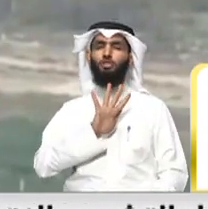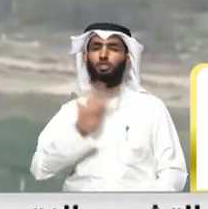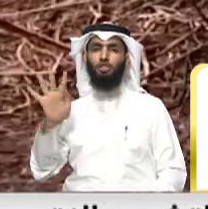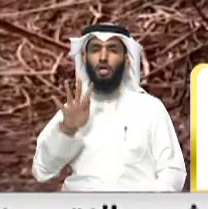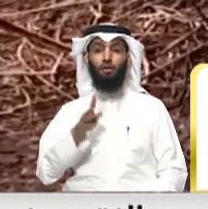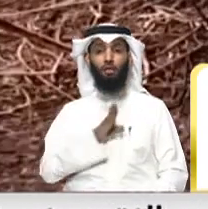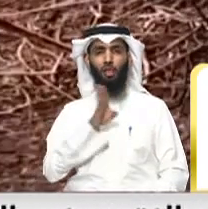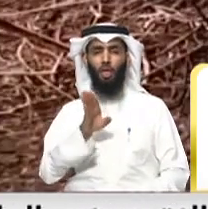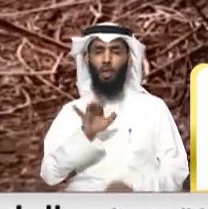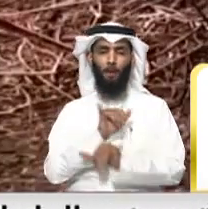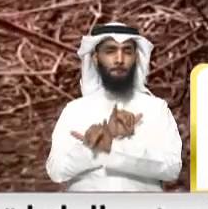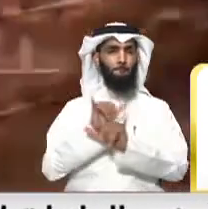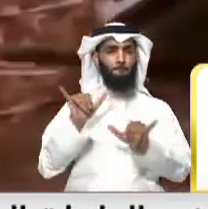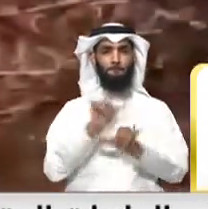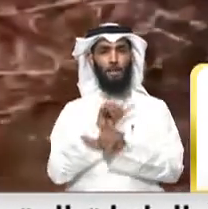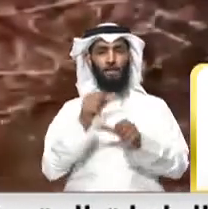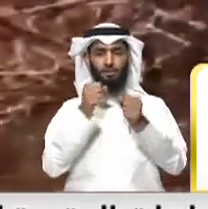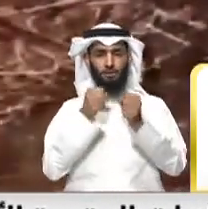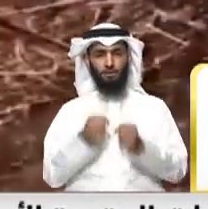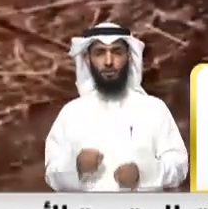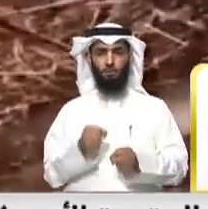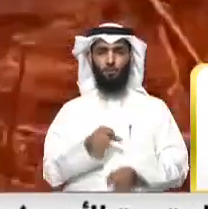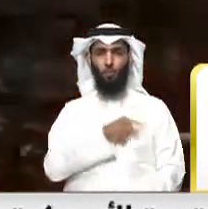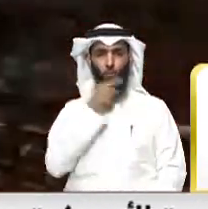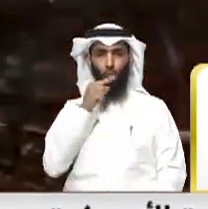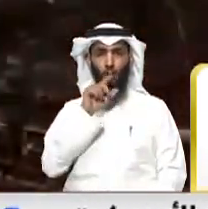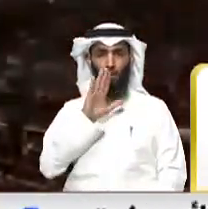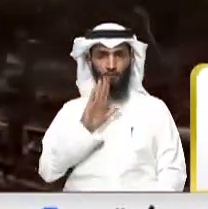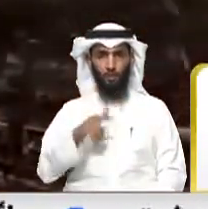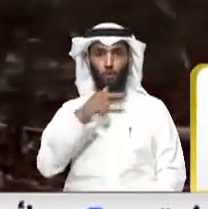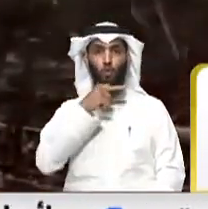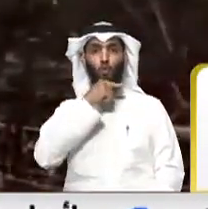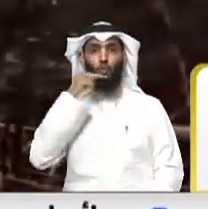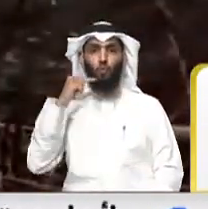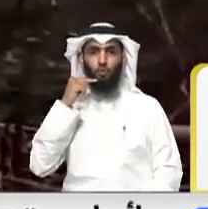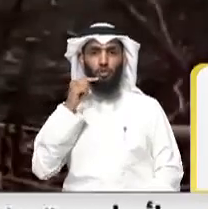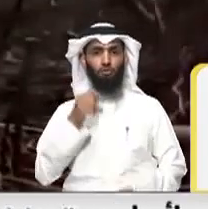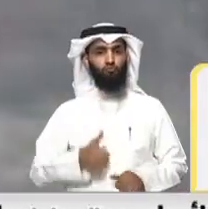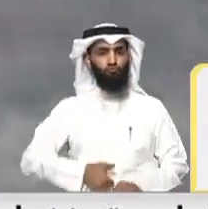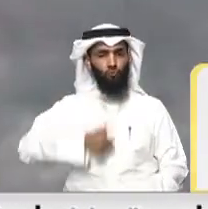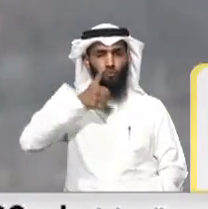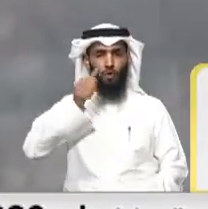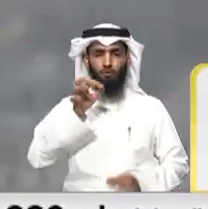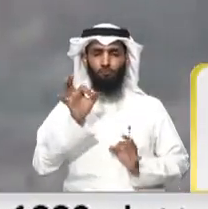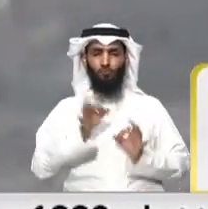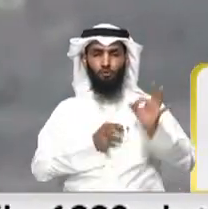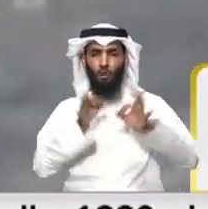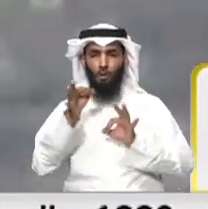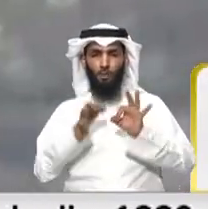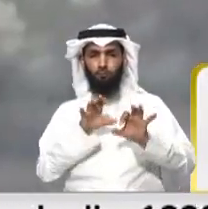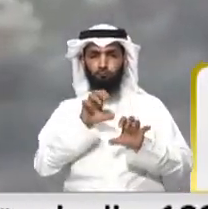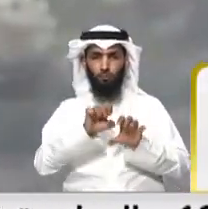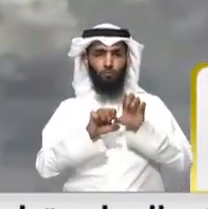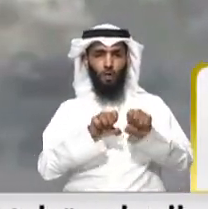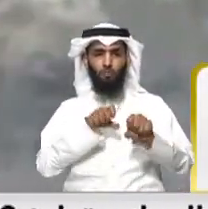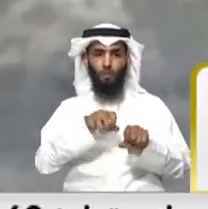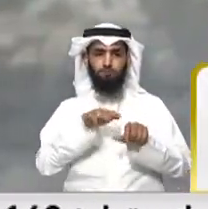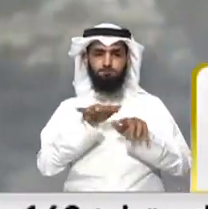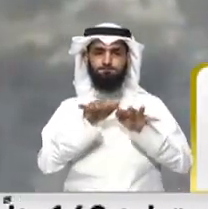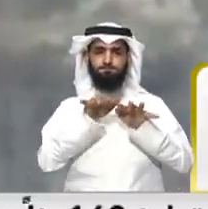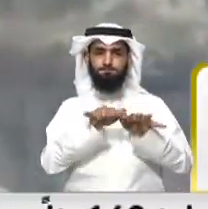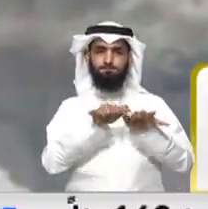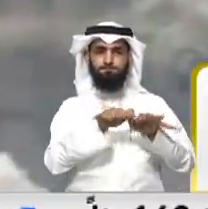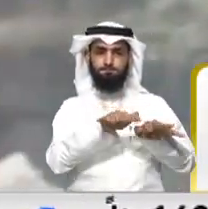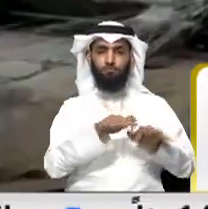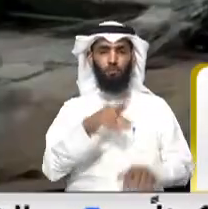الروسيه في مقاطعه دونتسك وتحقق نجاحات تكتيكيه قائد الجيش الاوكراني اقر بتراجع قواته وانسحابه